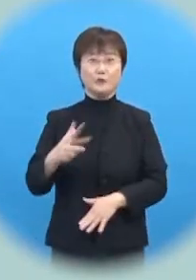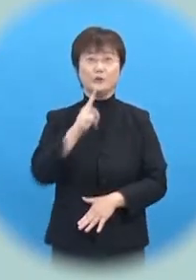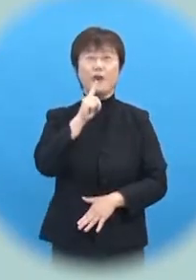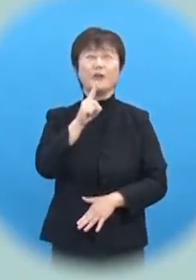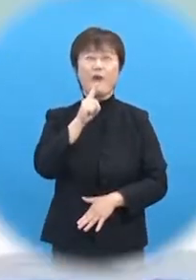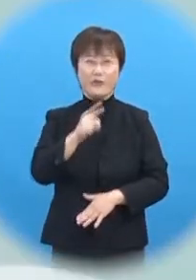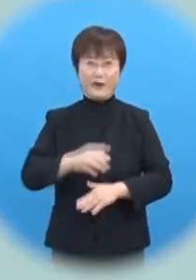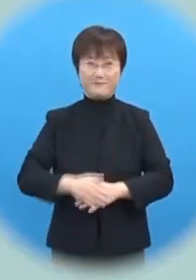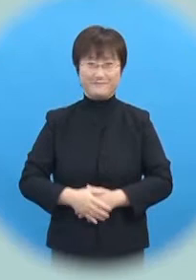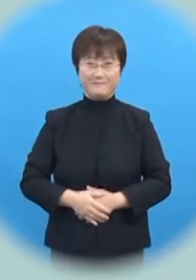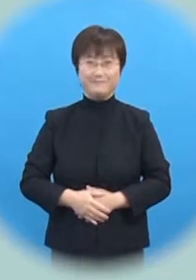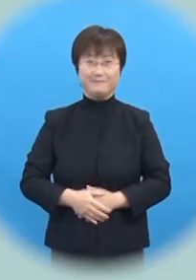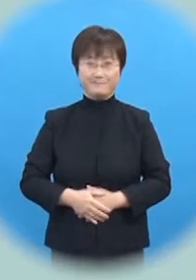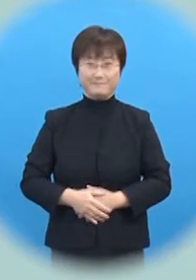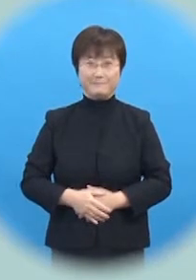一言。